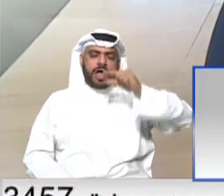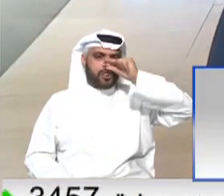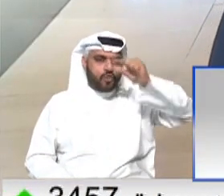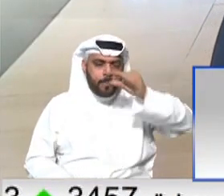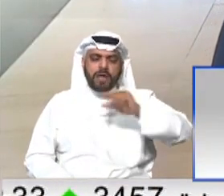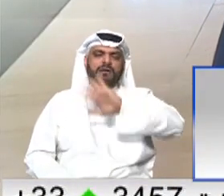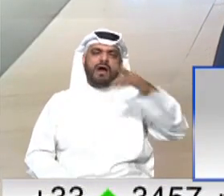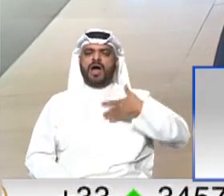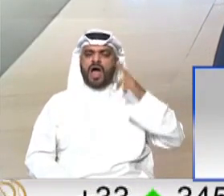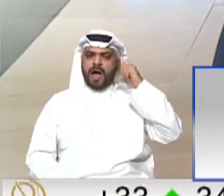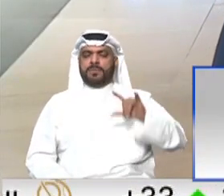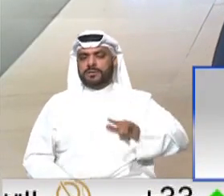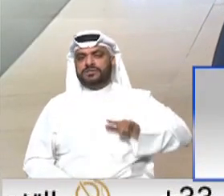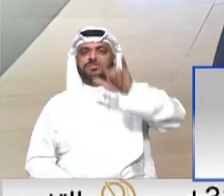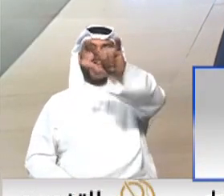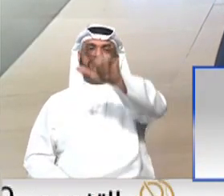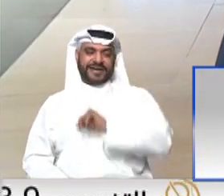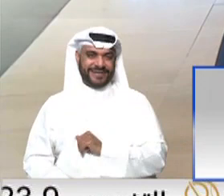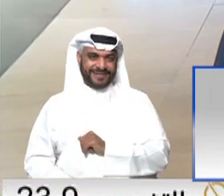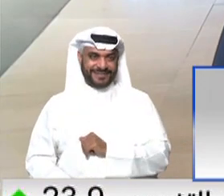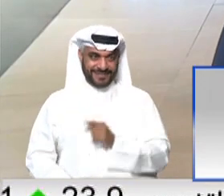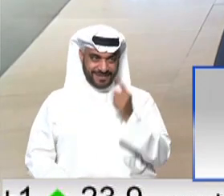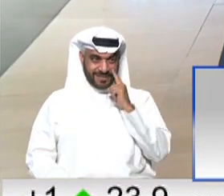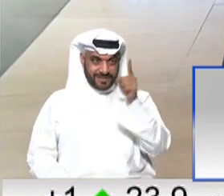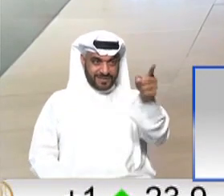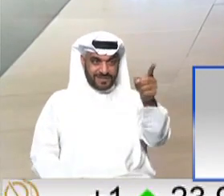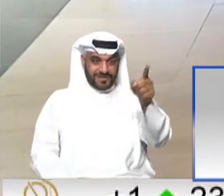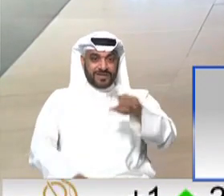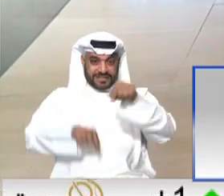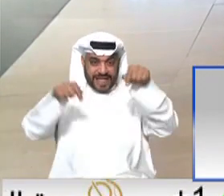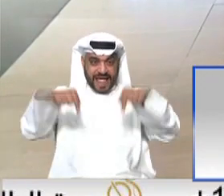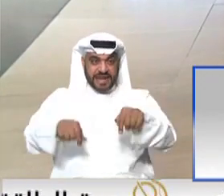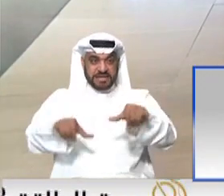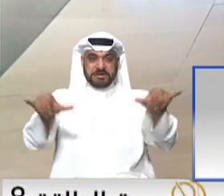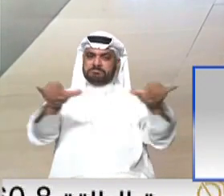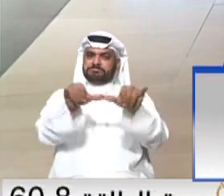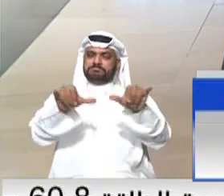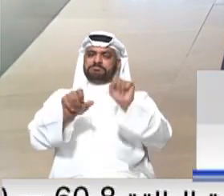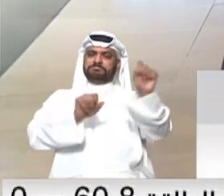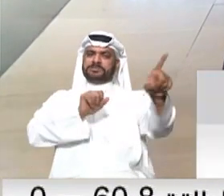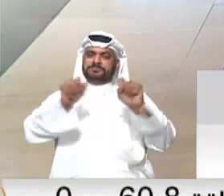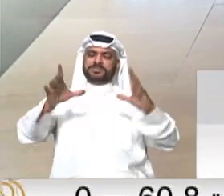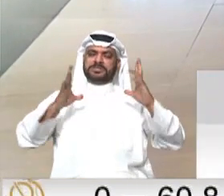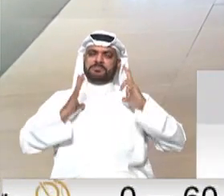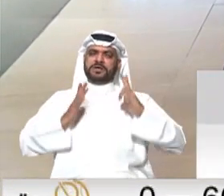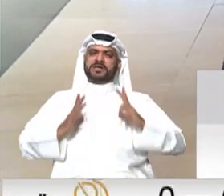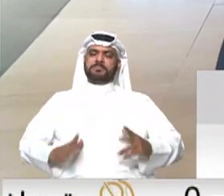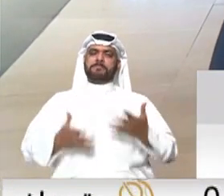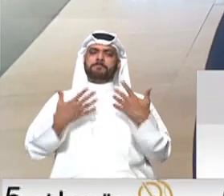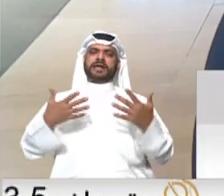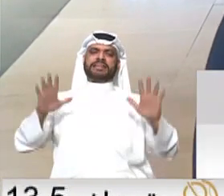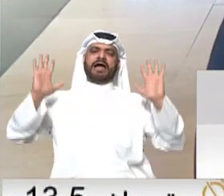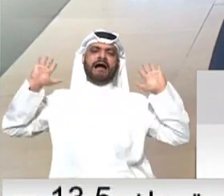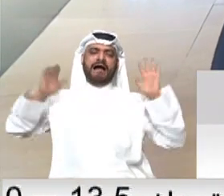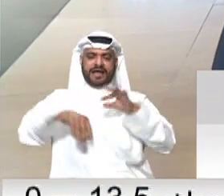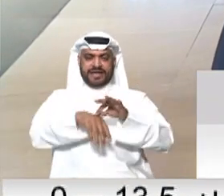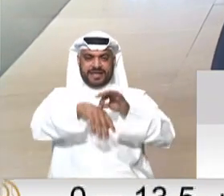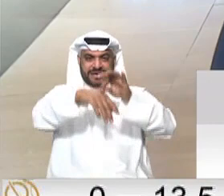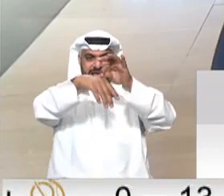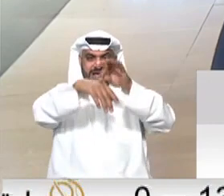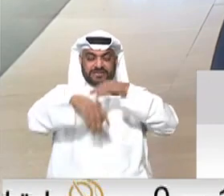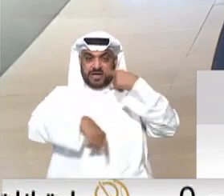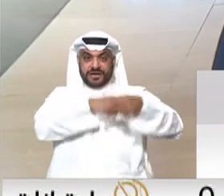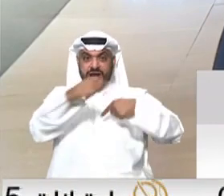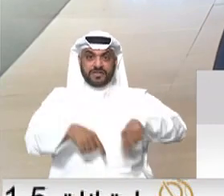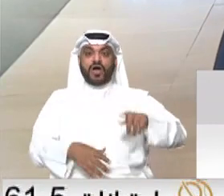على الفيز بالنسبه لنسبه 99% لان السيستم الفياز اللي هو تابع الوكيل للسفارات مسكر بشكل